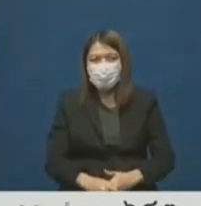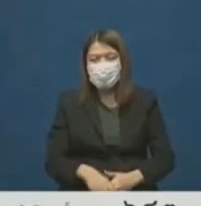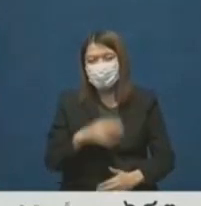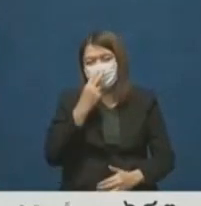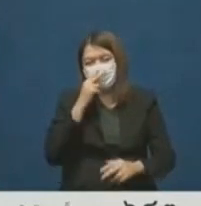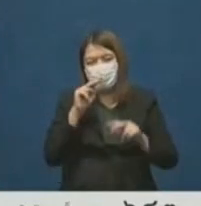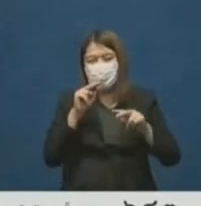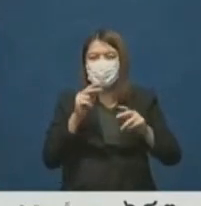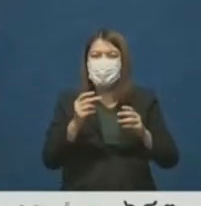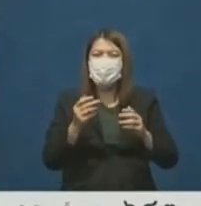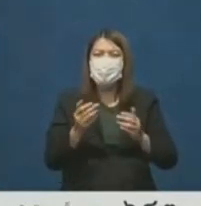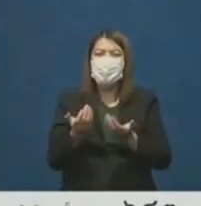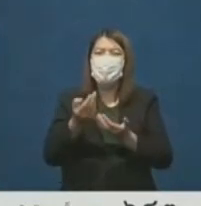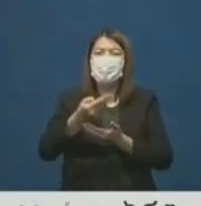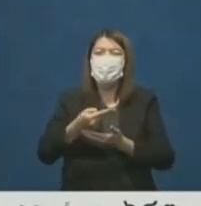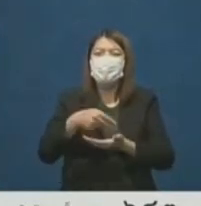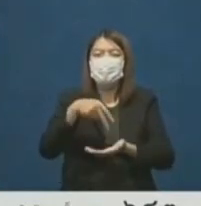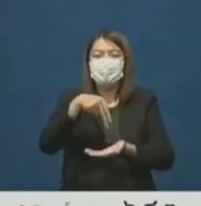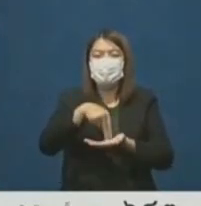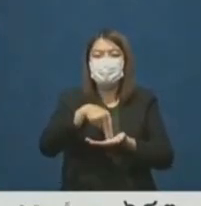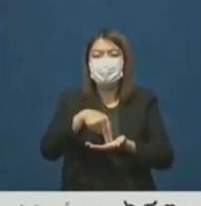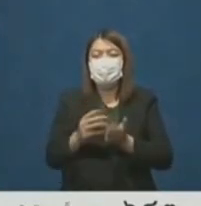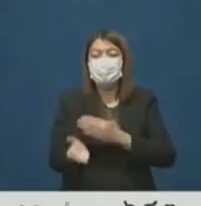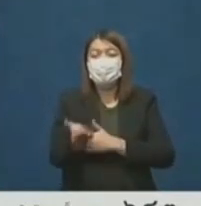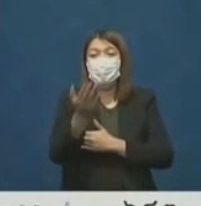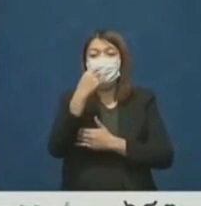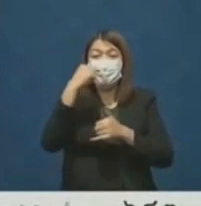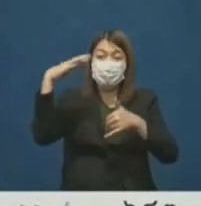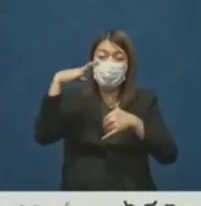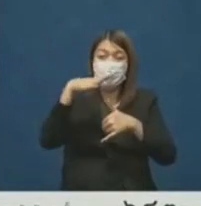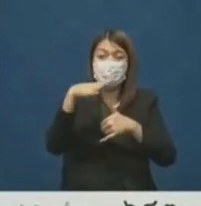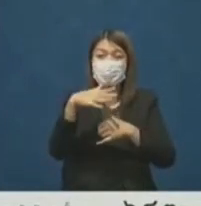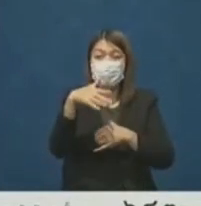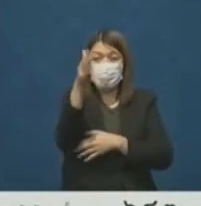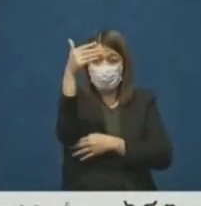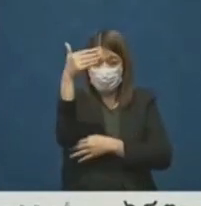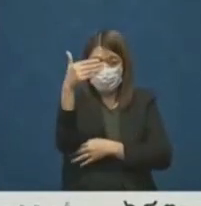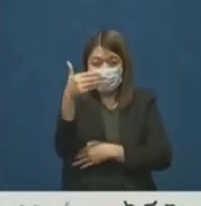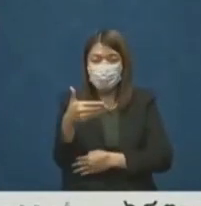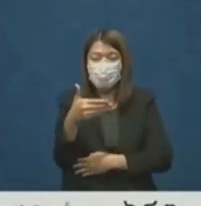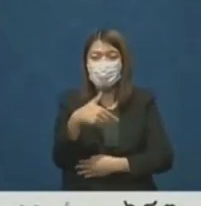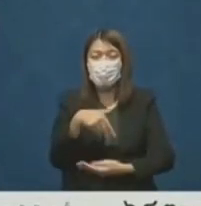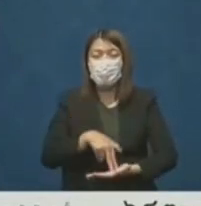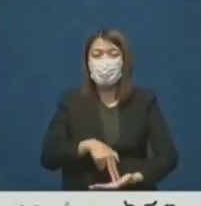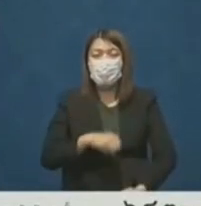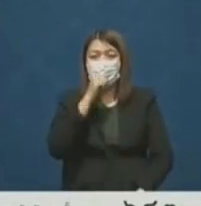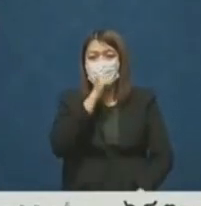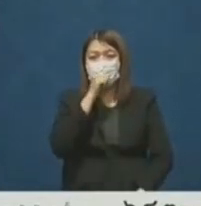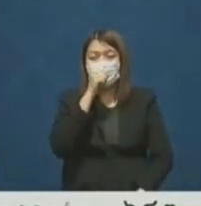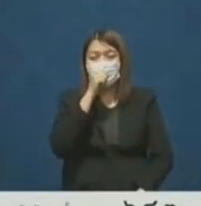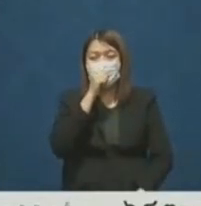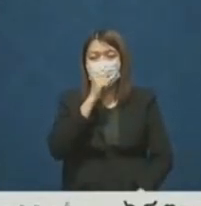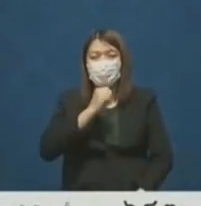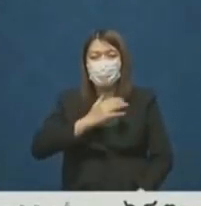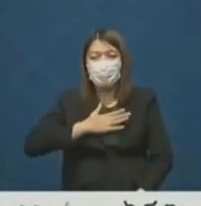ขียนสไตล์อนุรักษ์นิยมแบบนี้นะครับลูกหลานเราก็ต้องมาทนยืนตากแดดเคารพธงชาติตอนเช้าทุกวันเหมือนเดิมต้องมาทนยืนตร